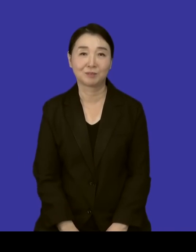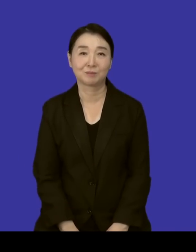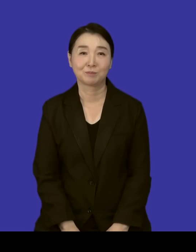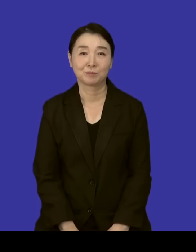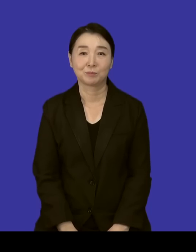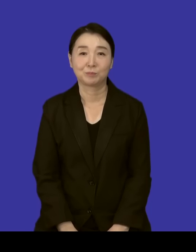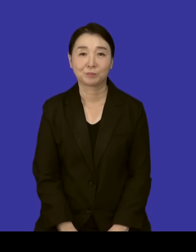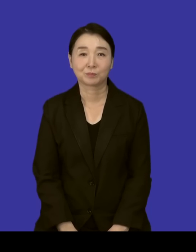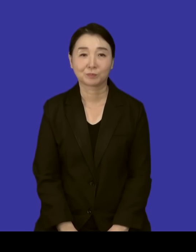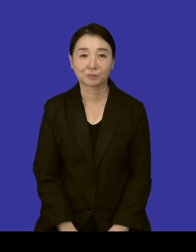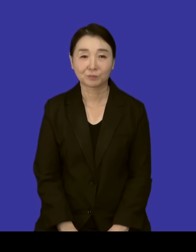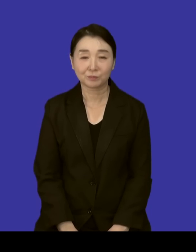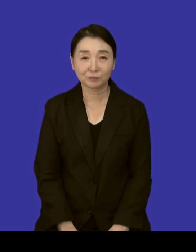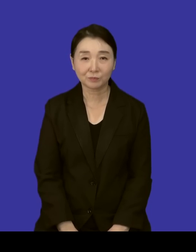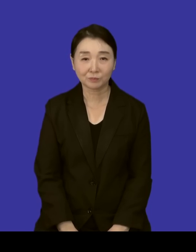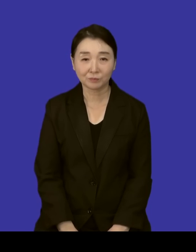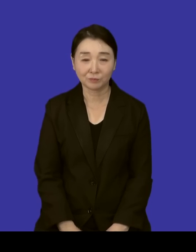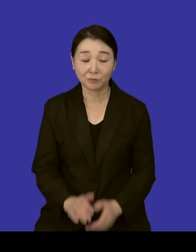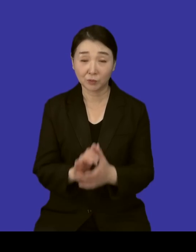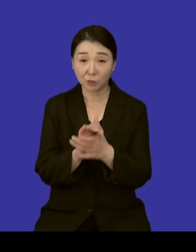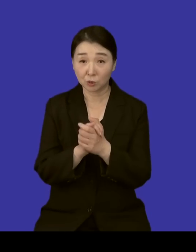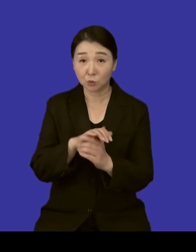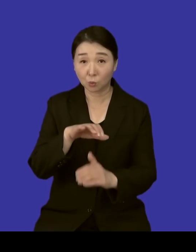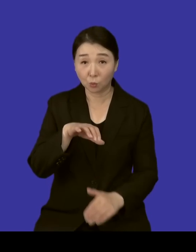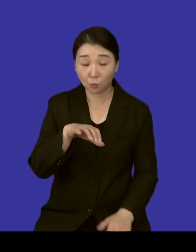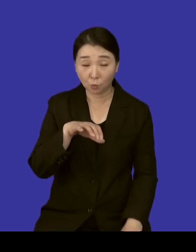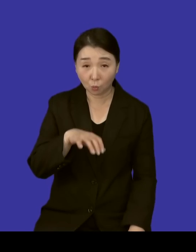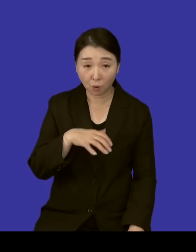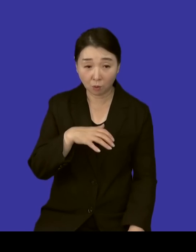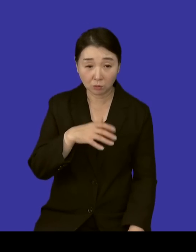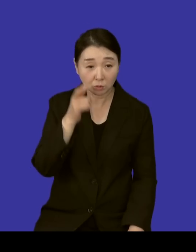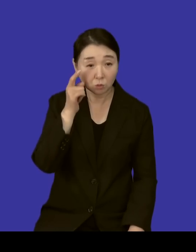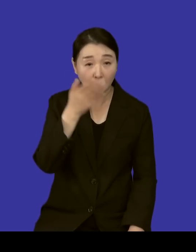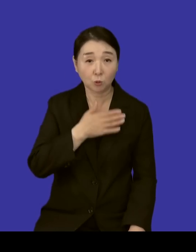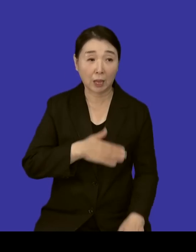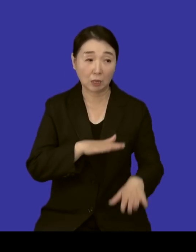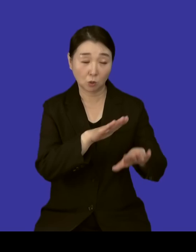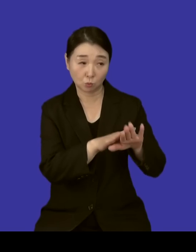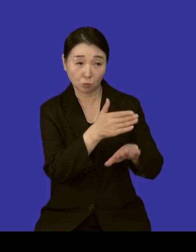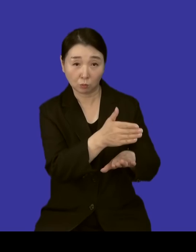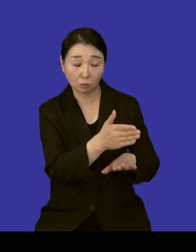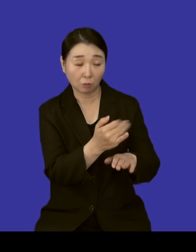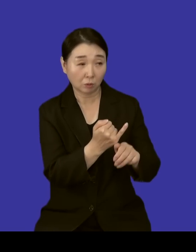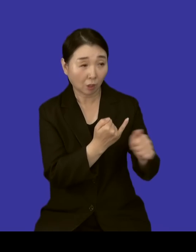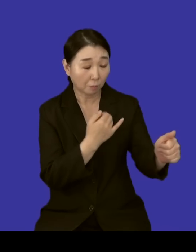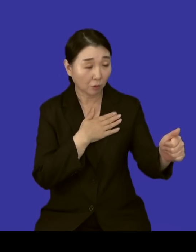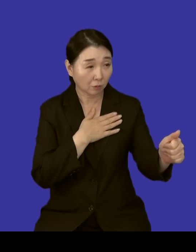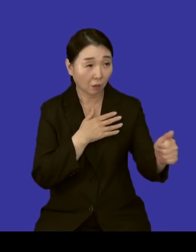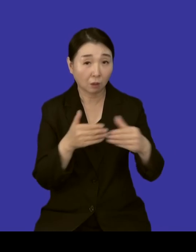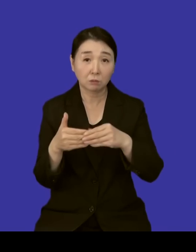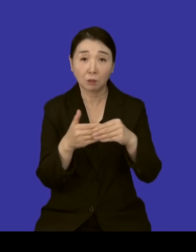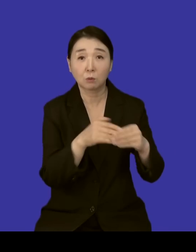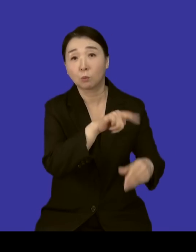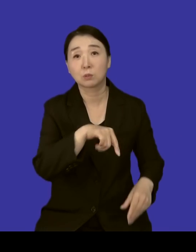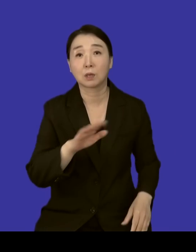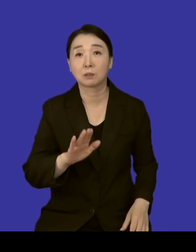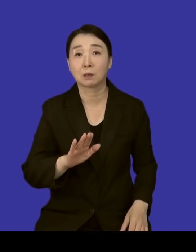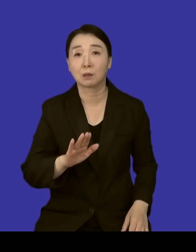그런데 기도원 전화번호를 알려놓고 왔는데 남편이 데리러 오질 않는 거예요. 처음으로 그렇게 제가